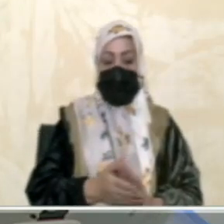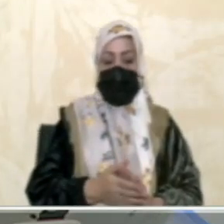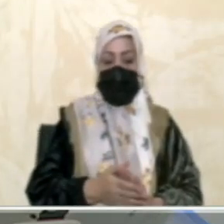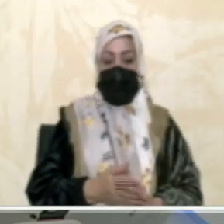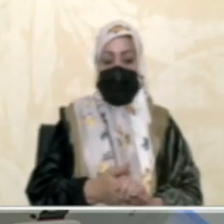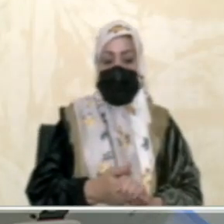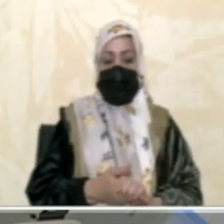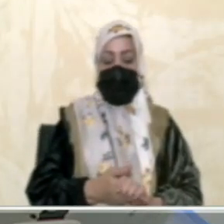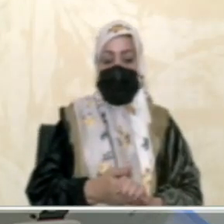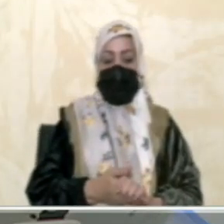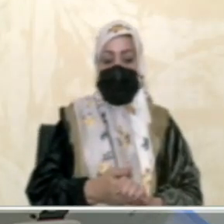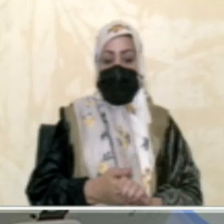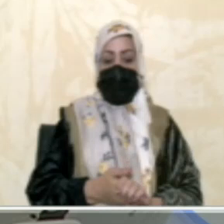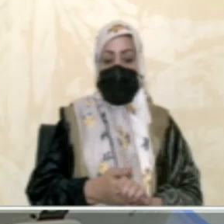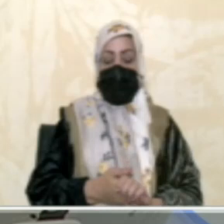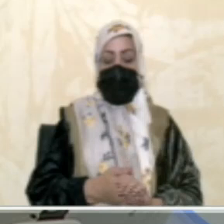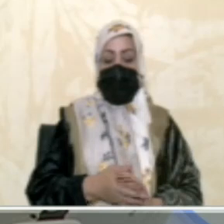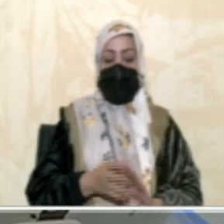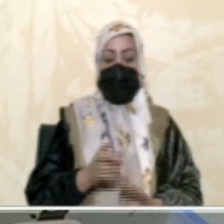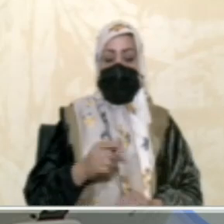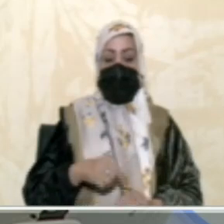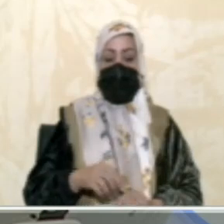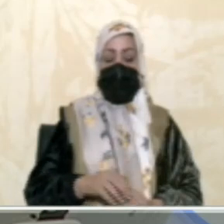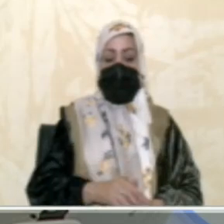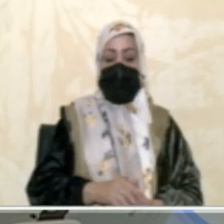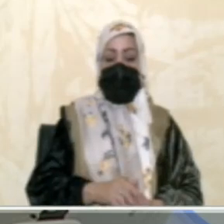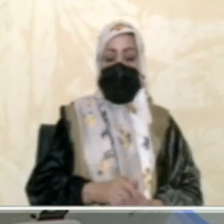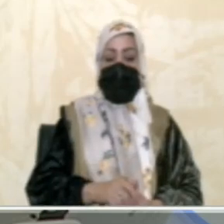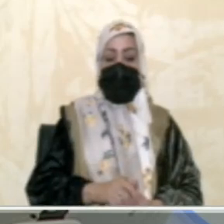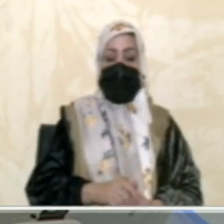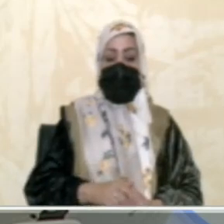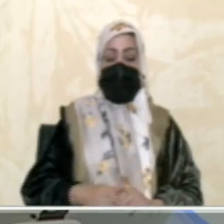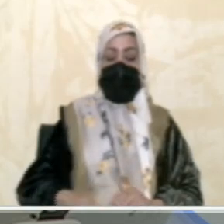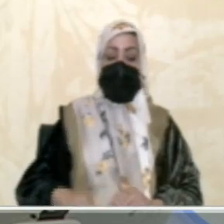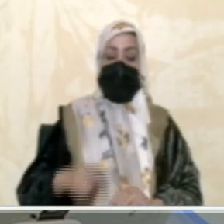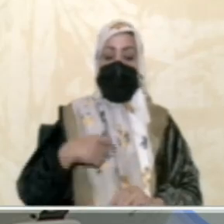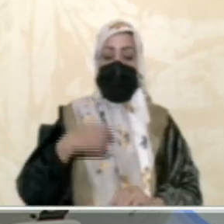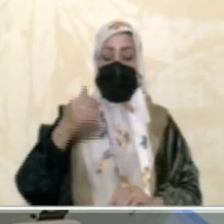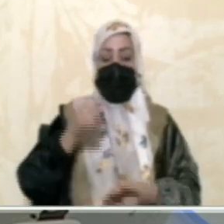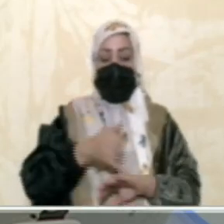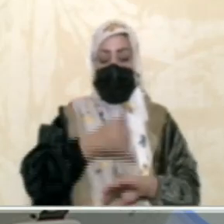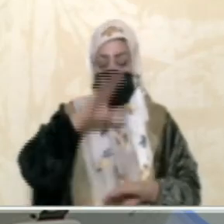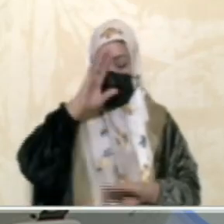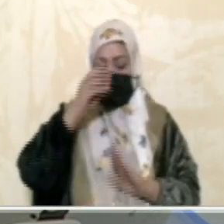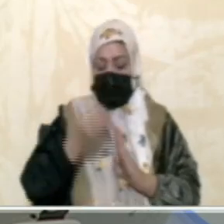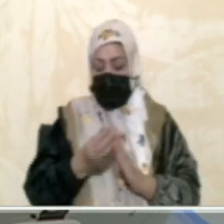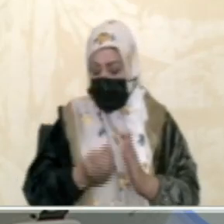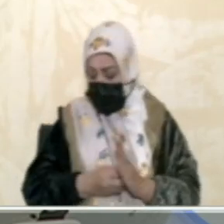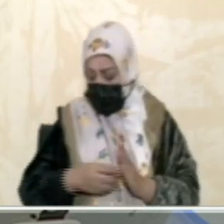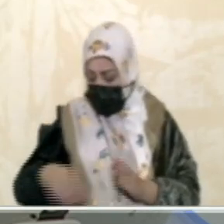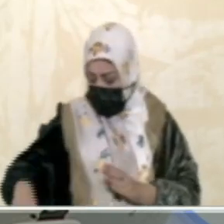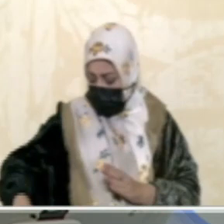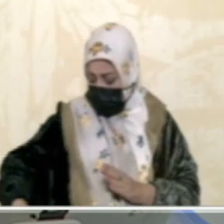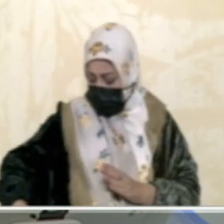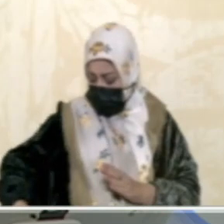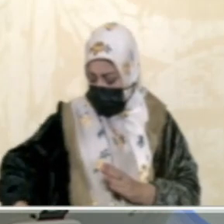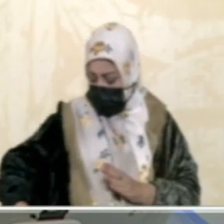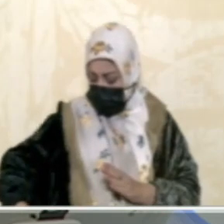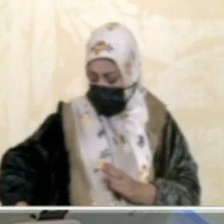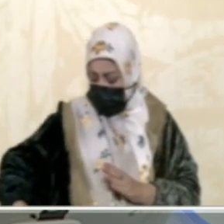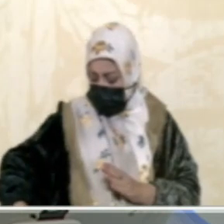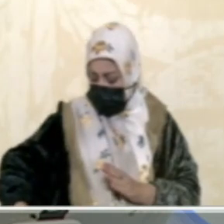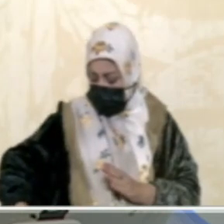العلم مذهبنا انه لا يجوز المسح عليه ومذهب كثير من اهل العلم انه لا يجوز المسح عليه